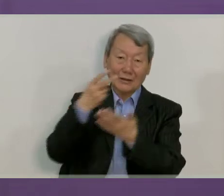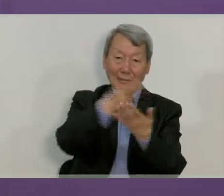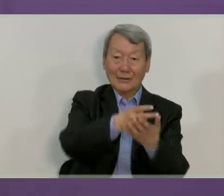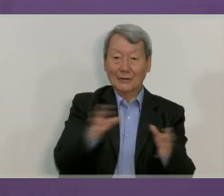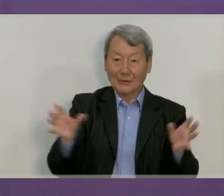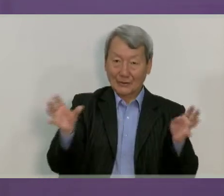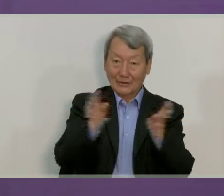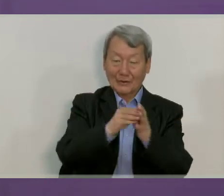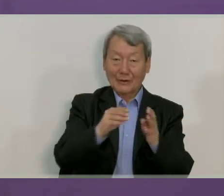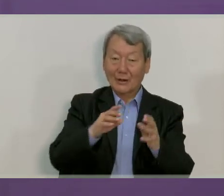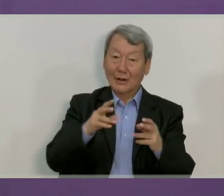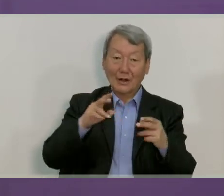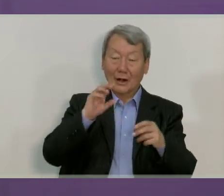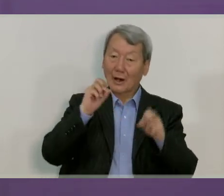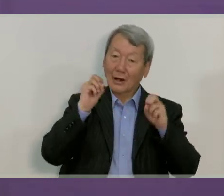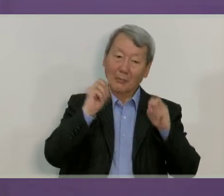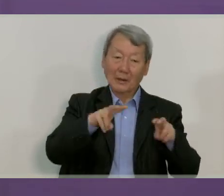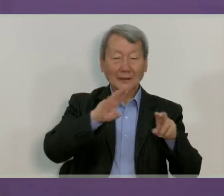жаткырган укук бузуу эмеспи?